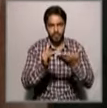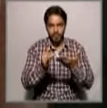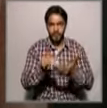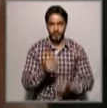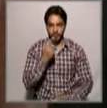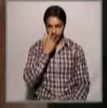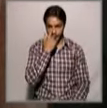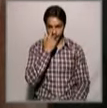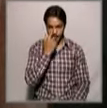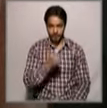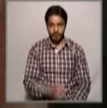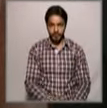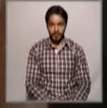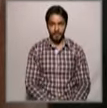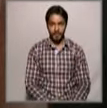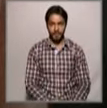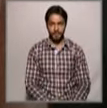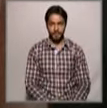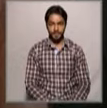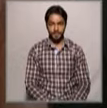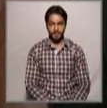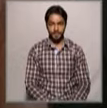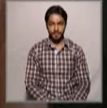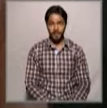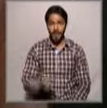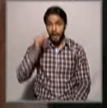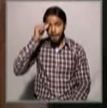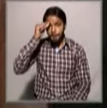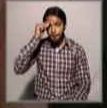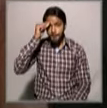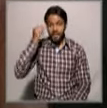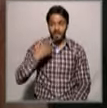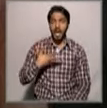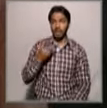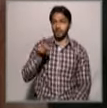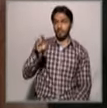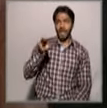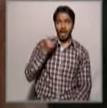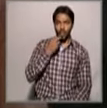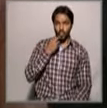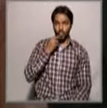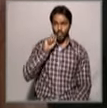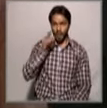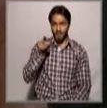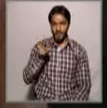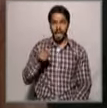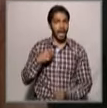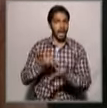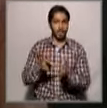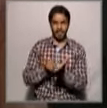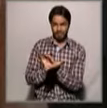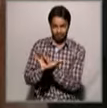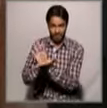الشيخ يفيدني لو سمحت. حاضر يا محمد. هل لو احنا طلعناه، يعني شفنا حد وطلعناه ويبني في ملكه اللي هو بره، يبقى احنا